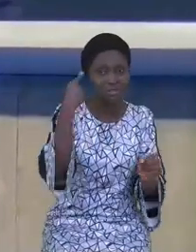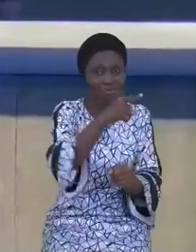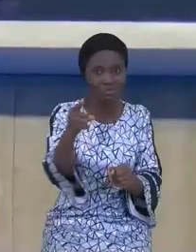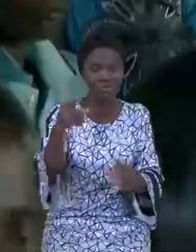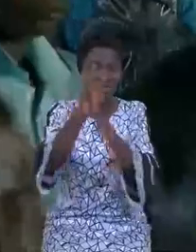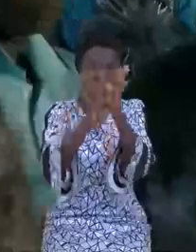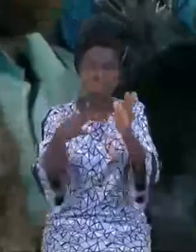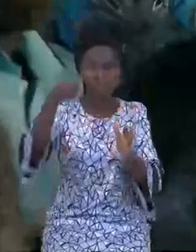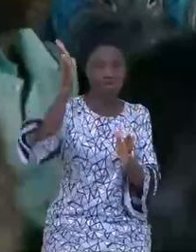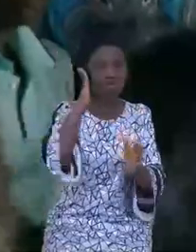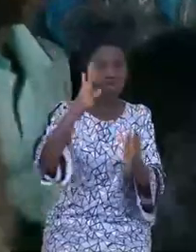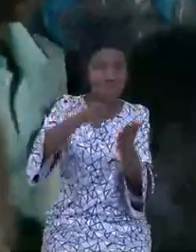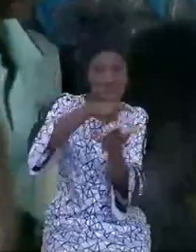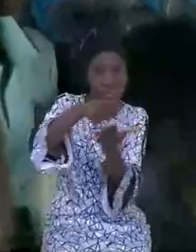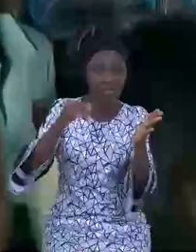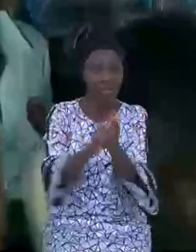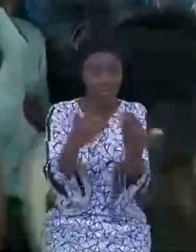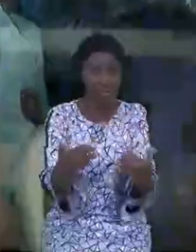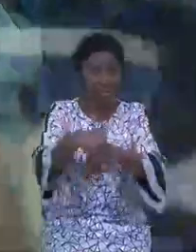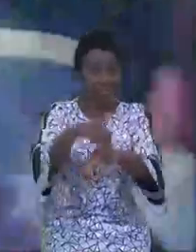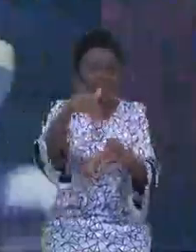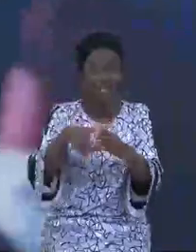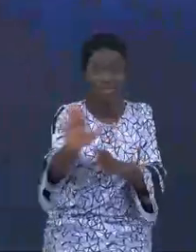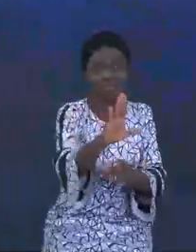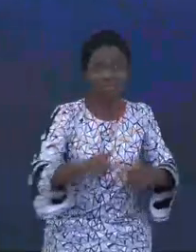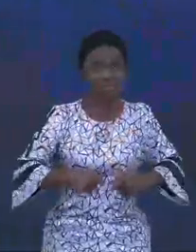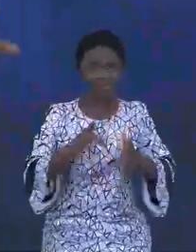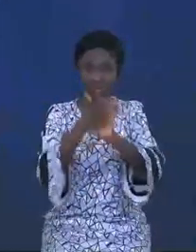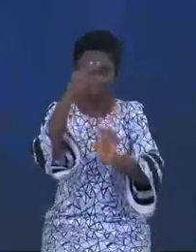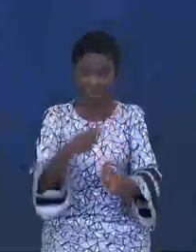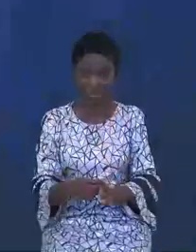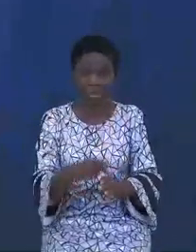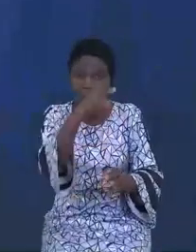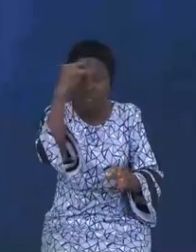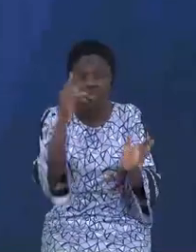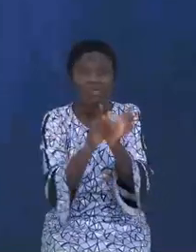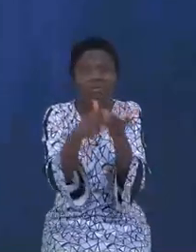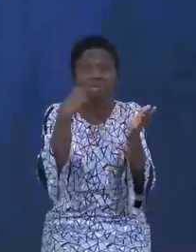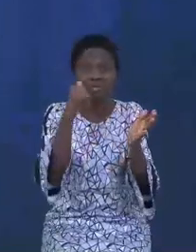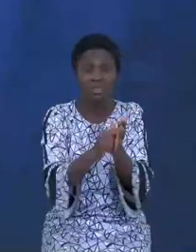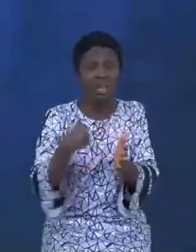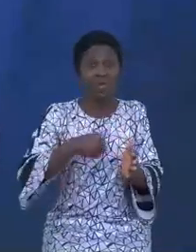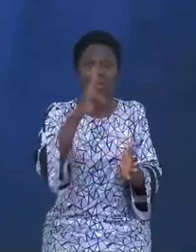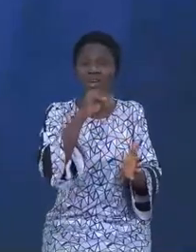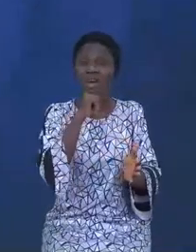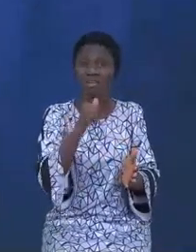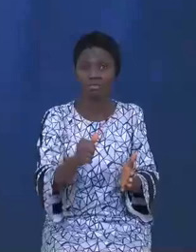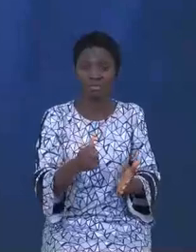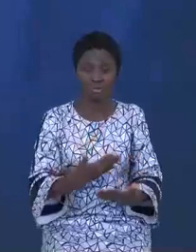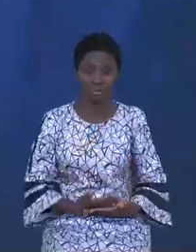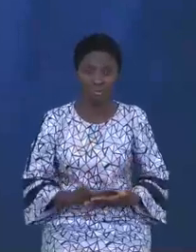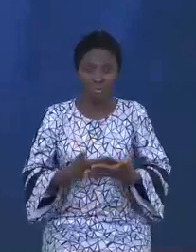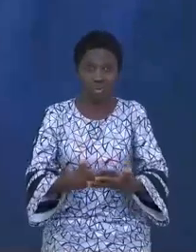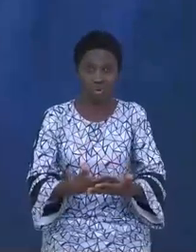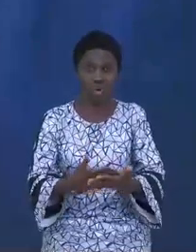vie au nom de Jésus. Parce qu'il dit, nous sommes nés, non du sang, ni de la